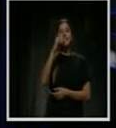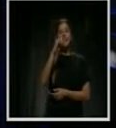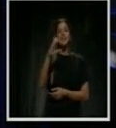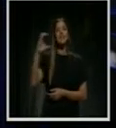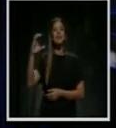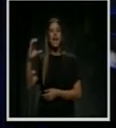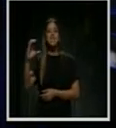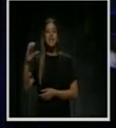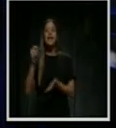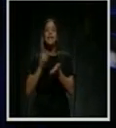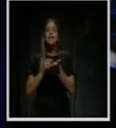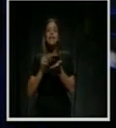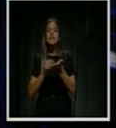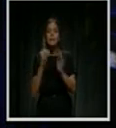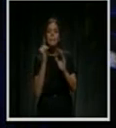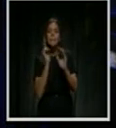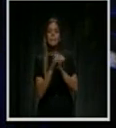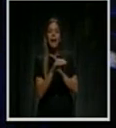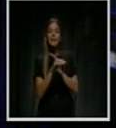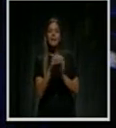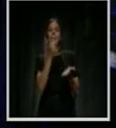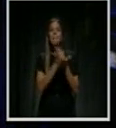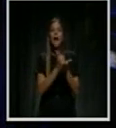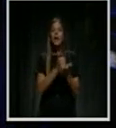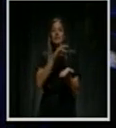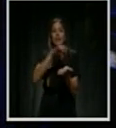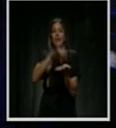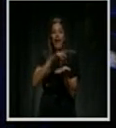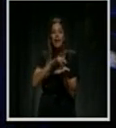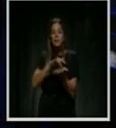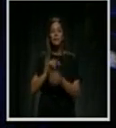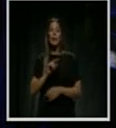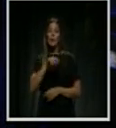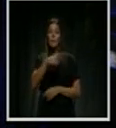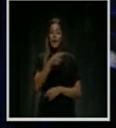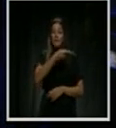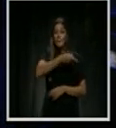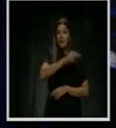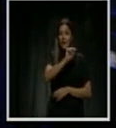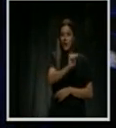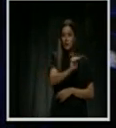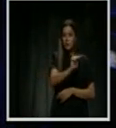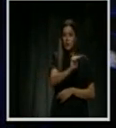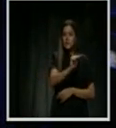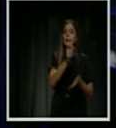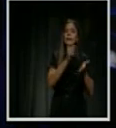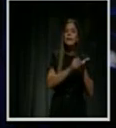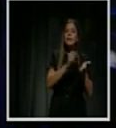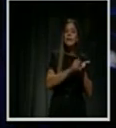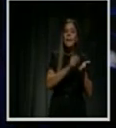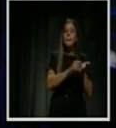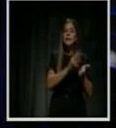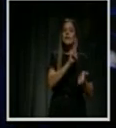Ċentrali Ewropew kontra Malti bħalu. Kellek un batħajjar minnu Peter Aġus jikteb lil deputat prezident, lil viċi